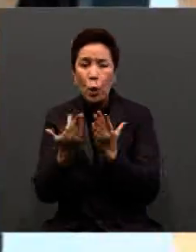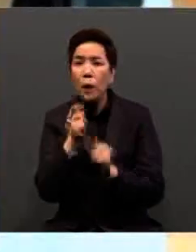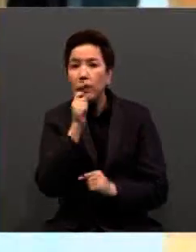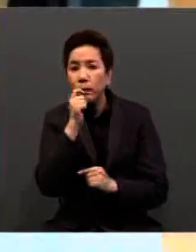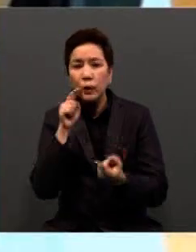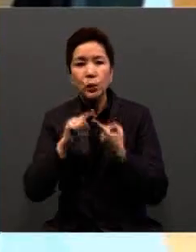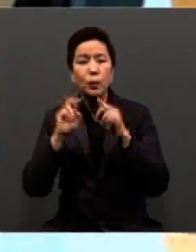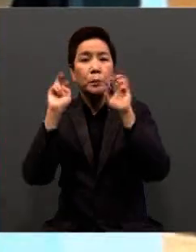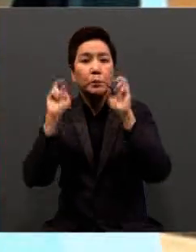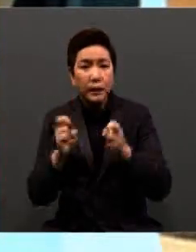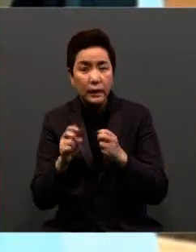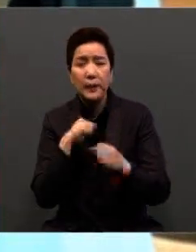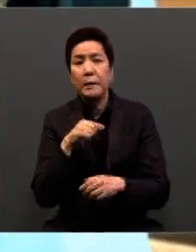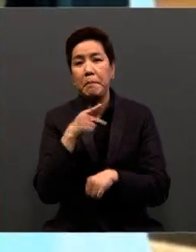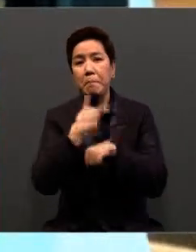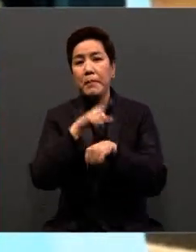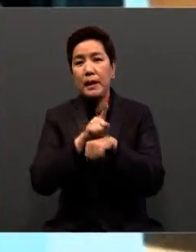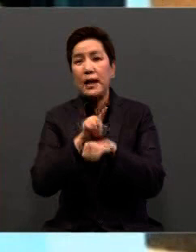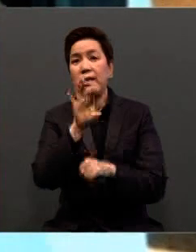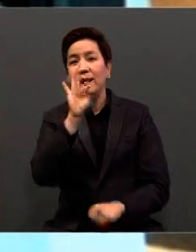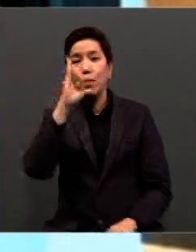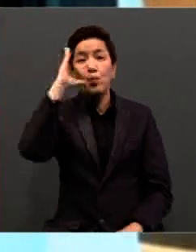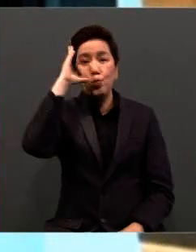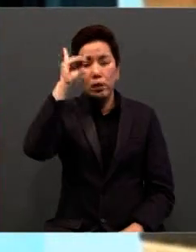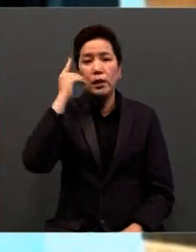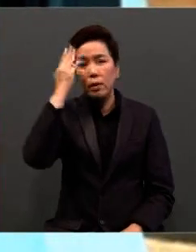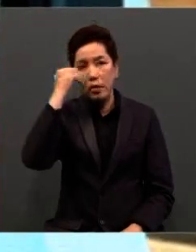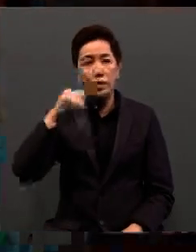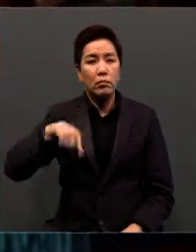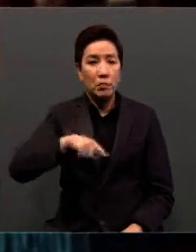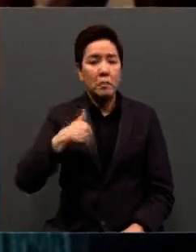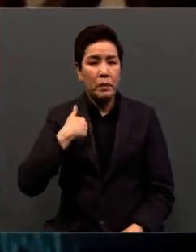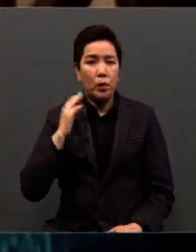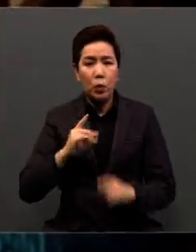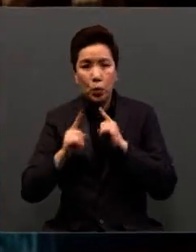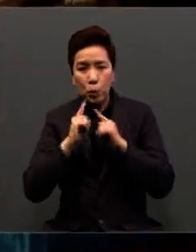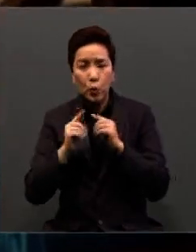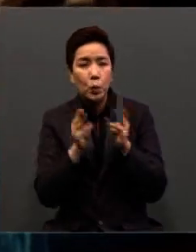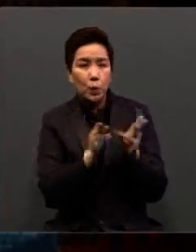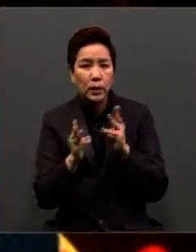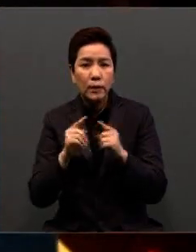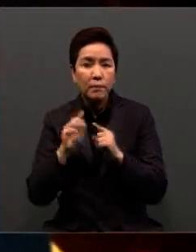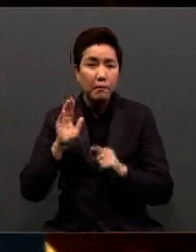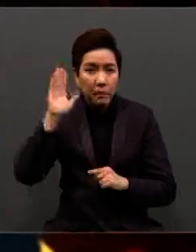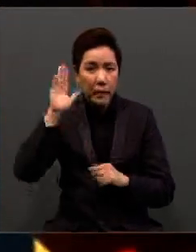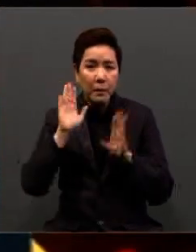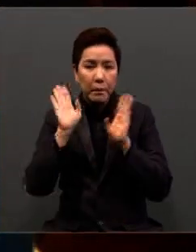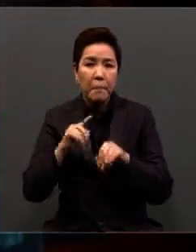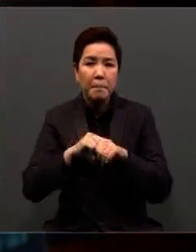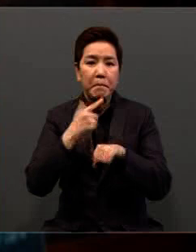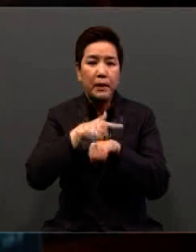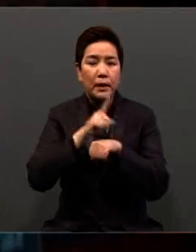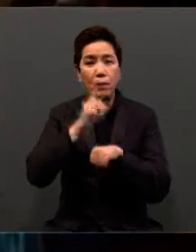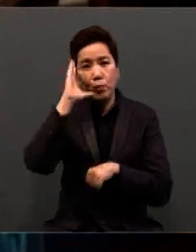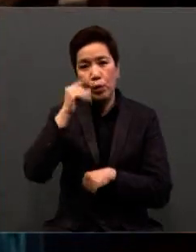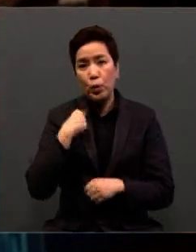นำเกี่ยวกับประเด็นเรื่องของการเลือกประธานสภาในวันพรุ่งนี้เนื่องจากคาดกันว่าจะมีการหารือแนวทางการโหวตลงมติเลือกประธาน